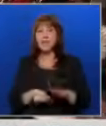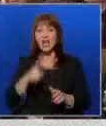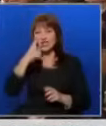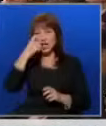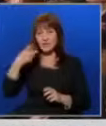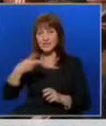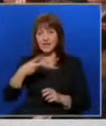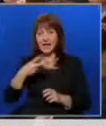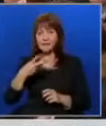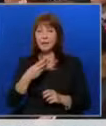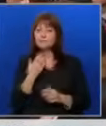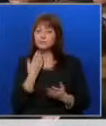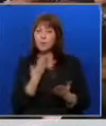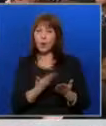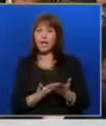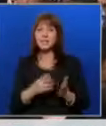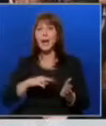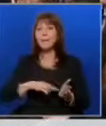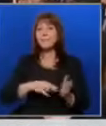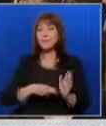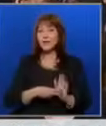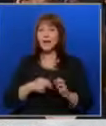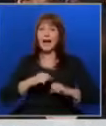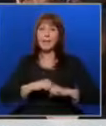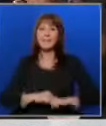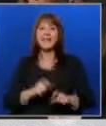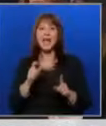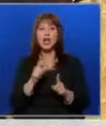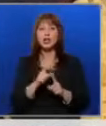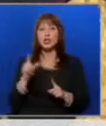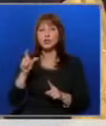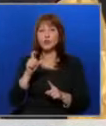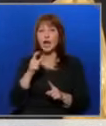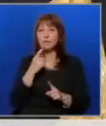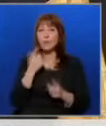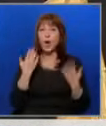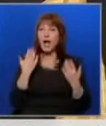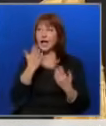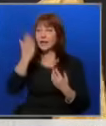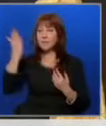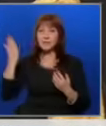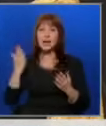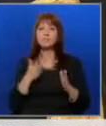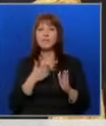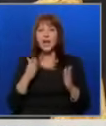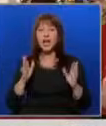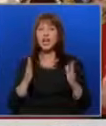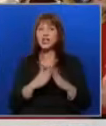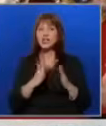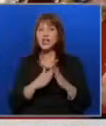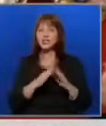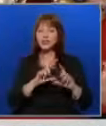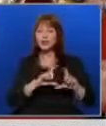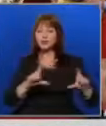III изложи плановете на кабинета на Риши Сунак по отношение на климата, жилищното настаняване и други